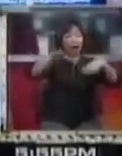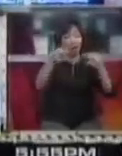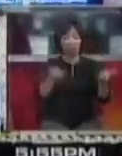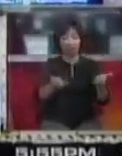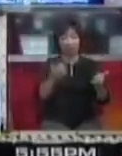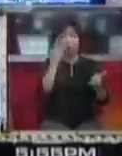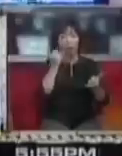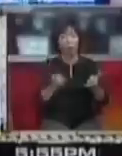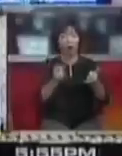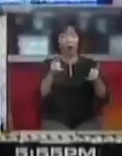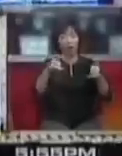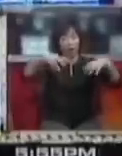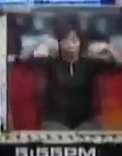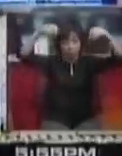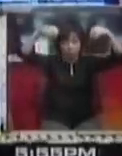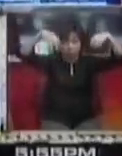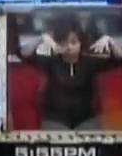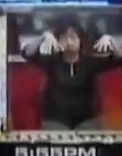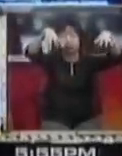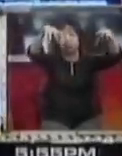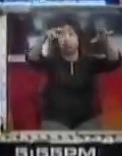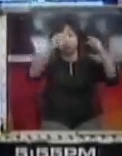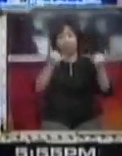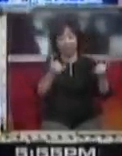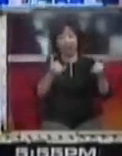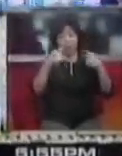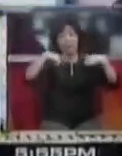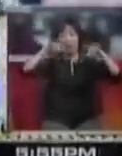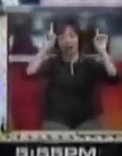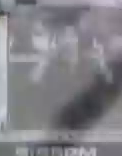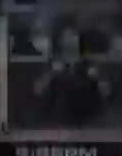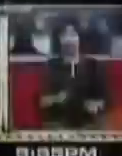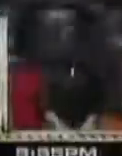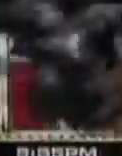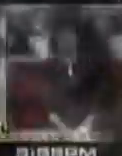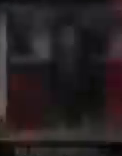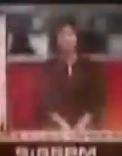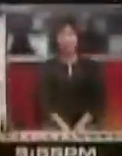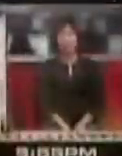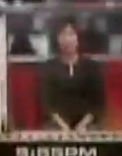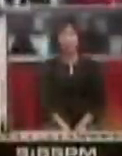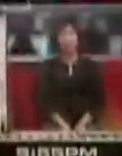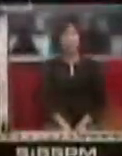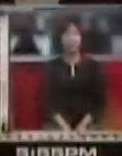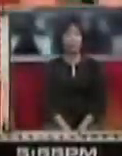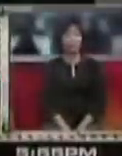pusakal at ligtas na rin ang dahan dahil sa nagniningning na street lights.